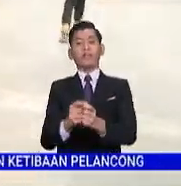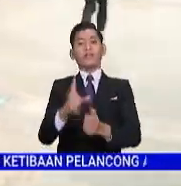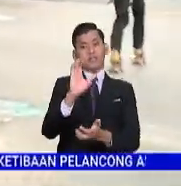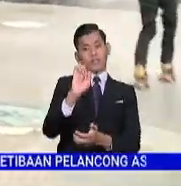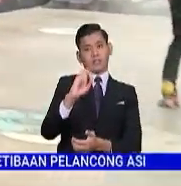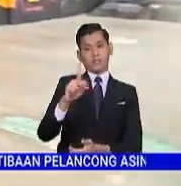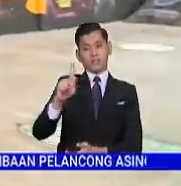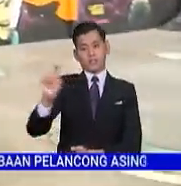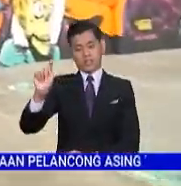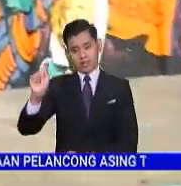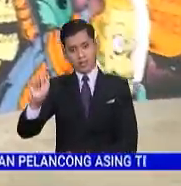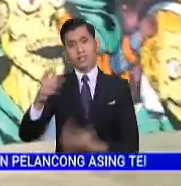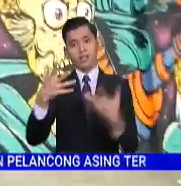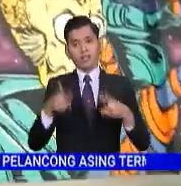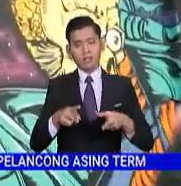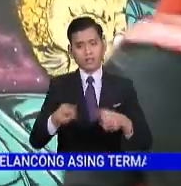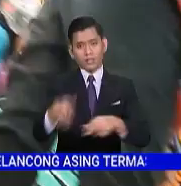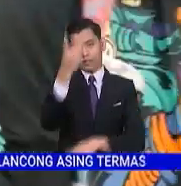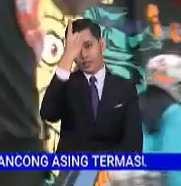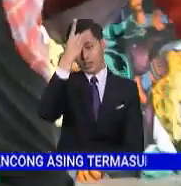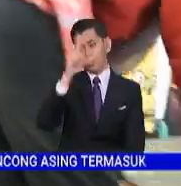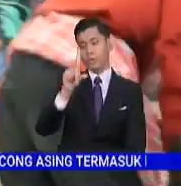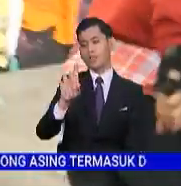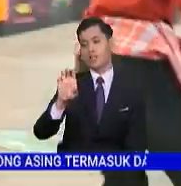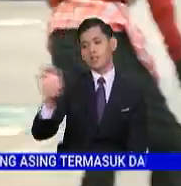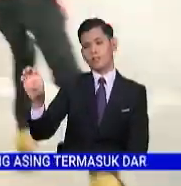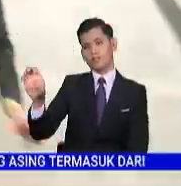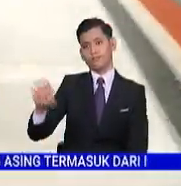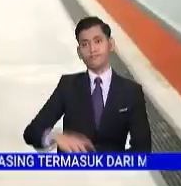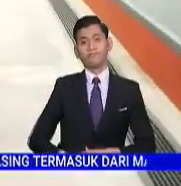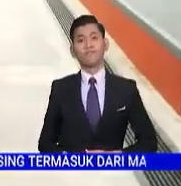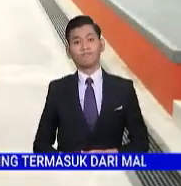Sukan, Datuk Seri T. Lian Ke.